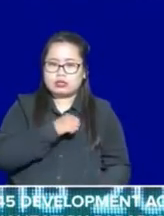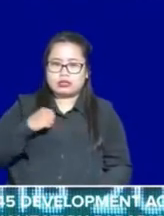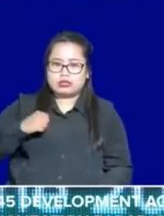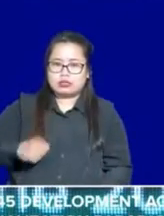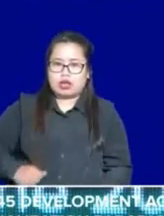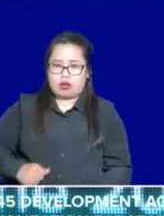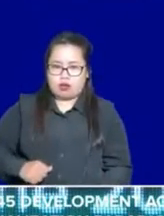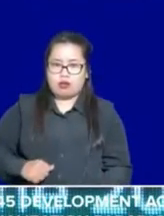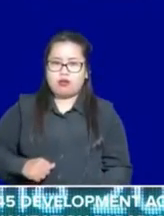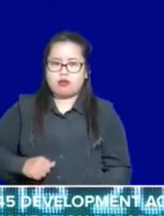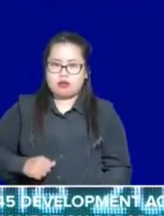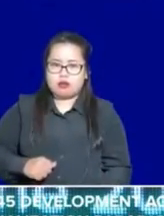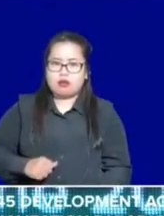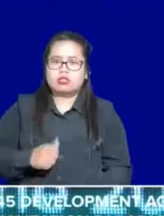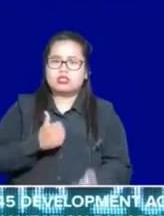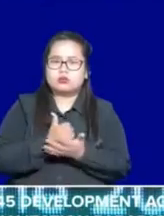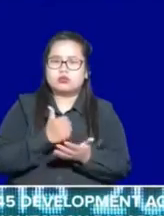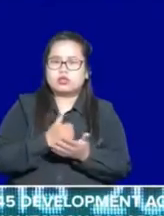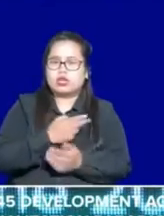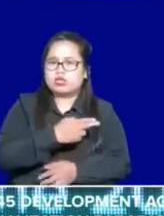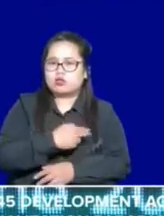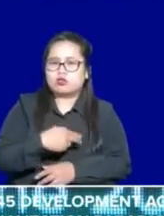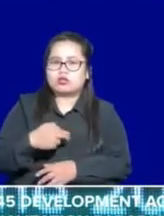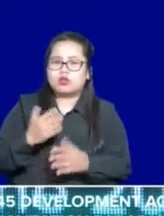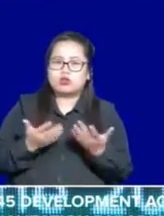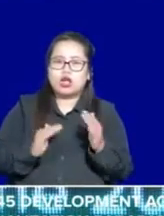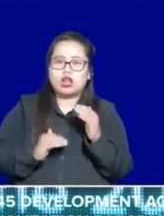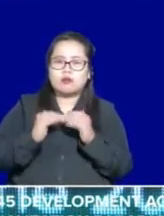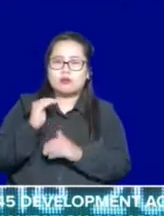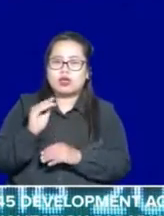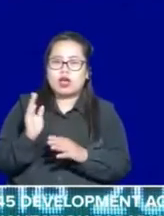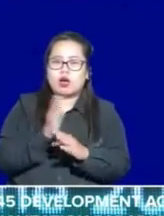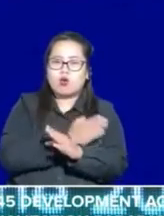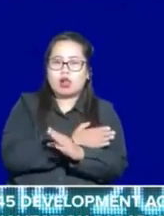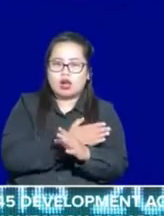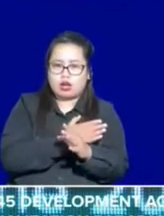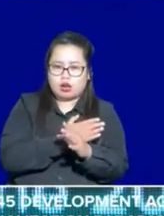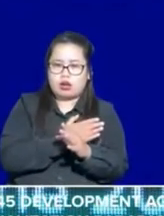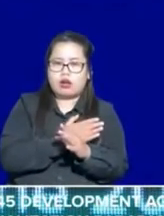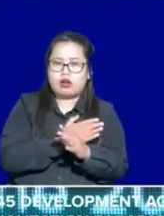sebenarnya Indonesia sudah lebih dulu menjadi negara